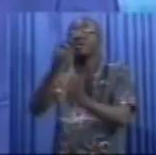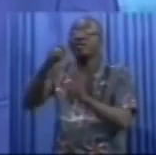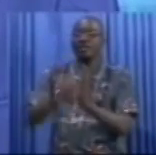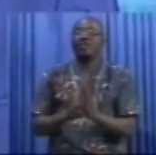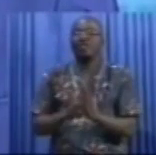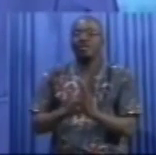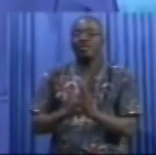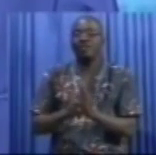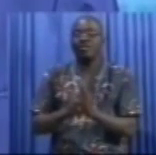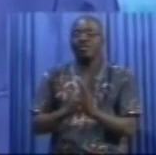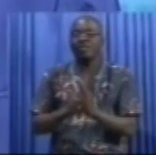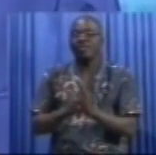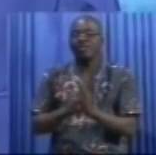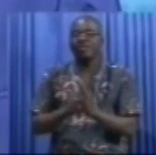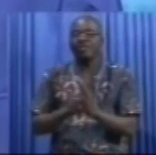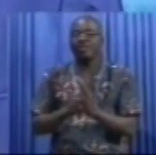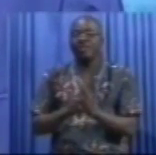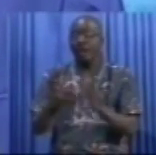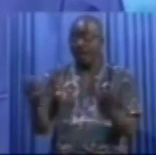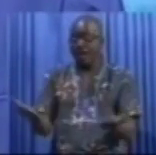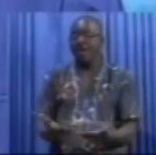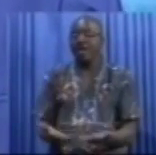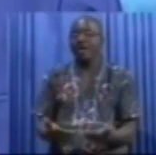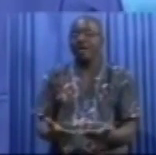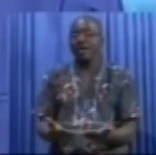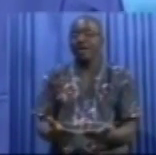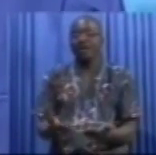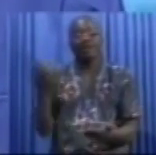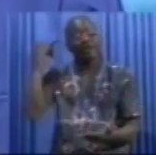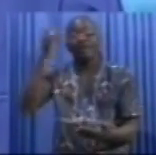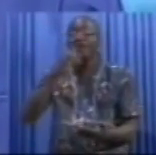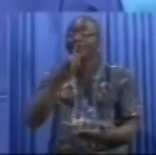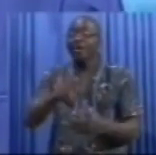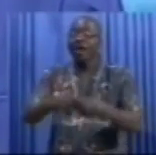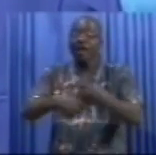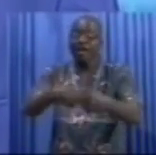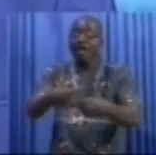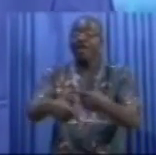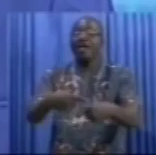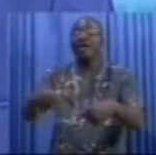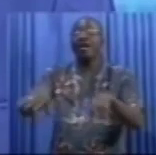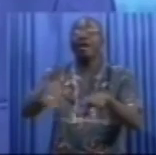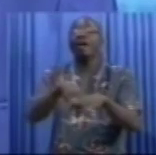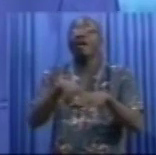se passe et c'est adressé. Mais là, ils sont allés